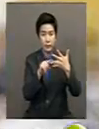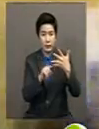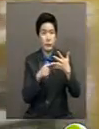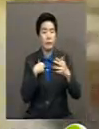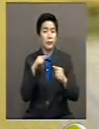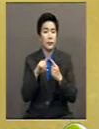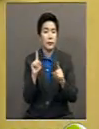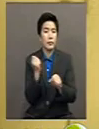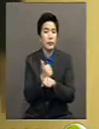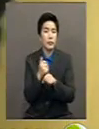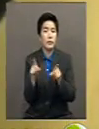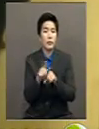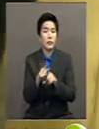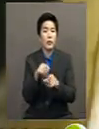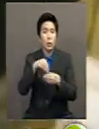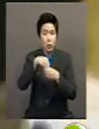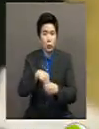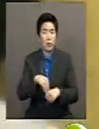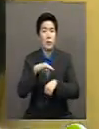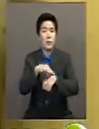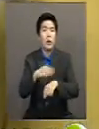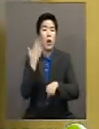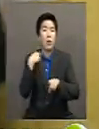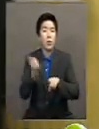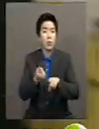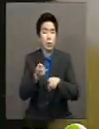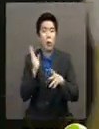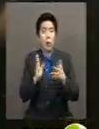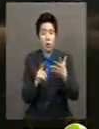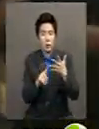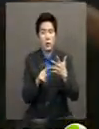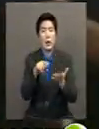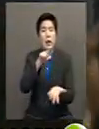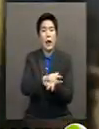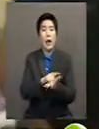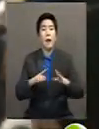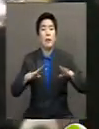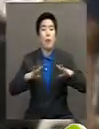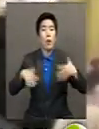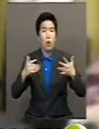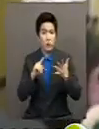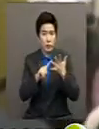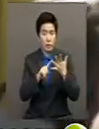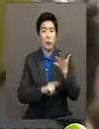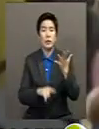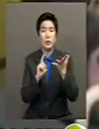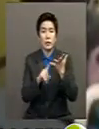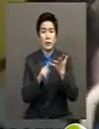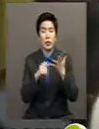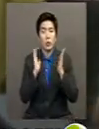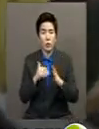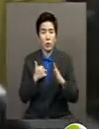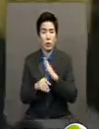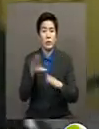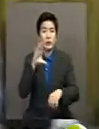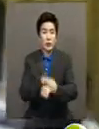ของสน.พระโขนงเหมือนกันแต่ว่าให้อยู่ตำแหน่งเดิมก่อนเพราะว่าคนหนึ่งลาพักร้อนอีกคนหนึ่งตอนที่ทางเจ้าที่เข้า